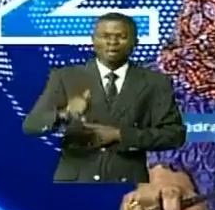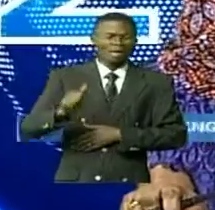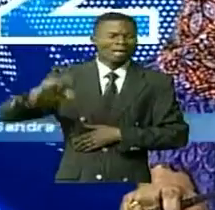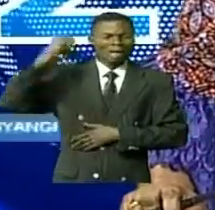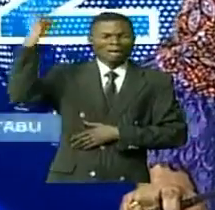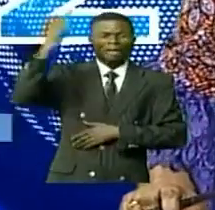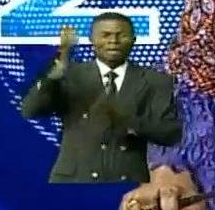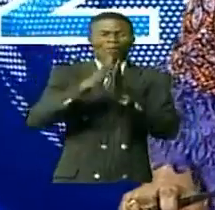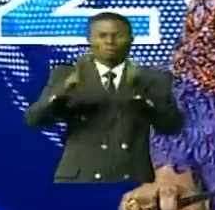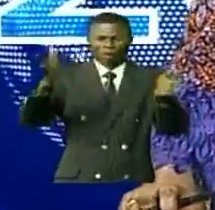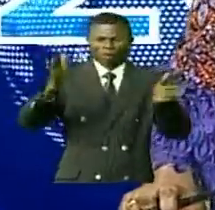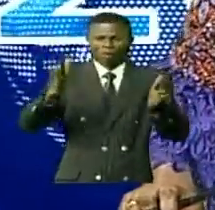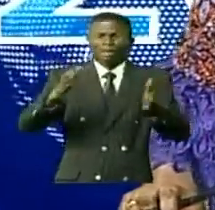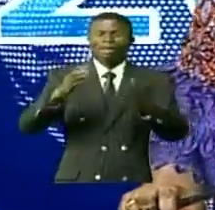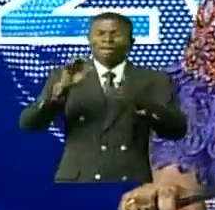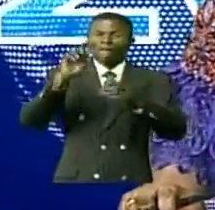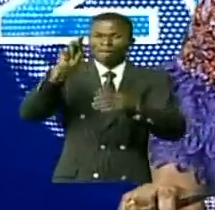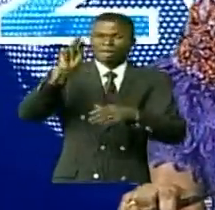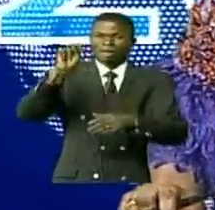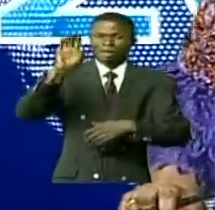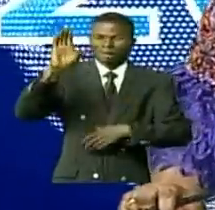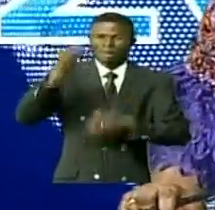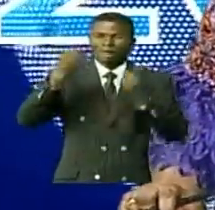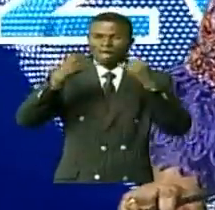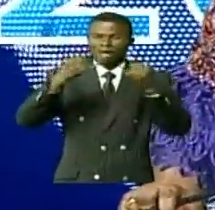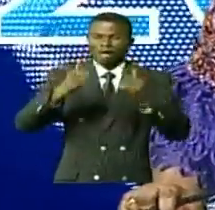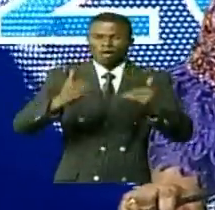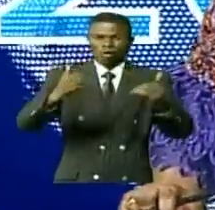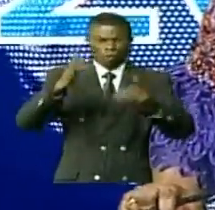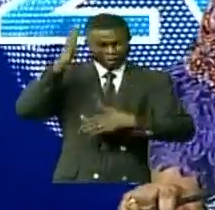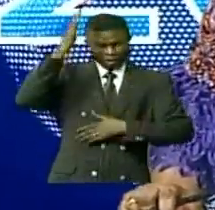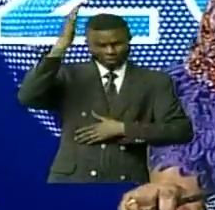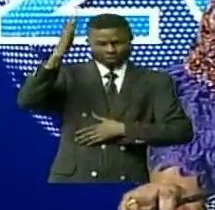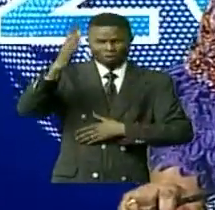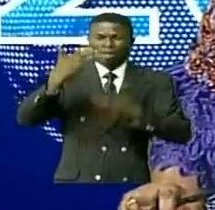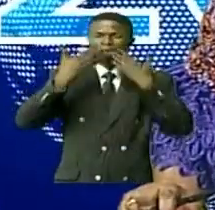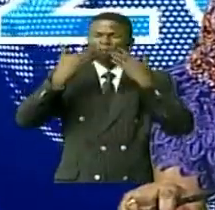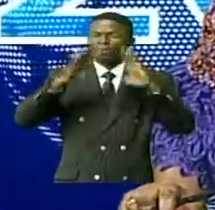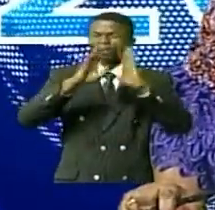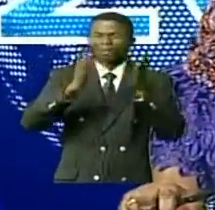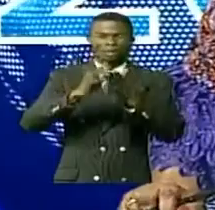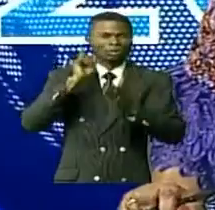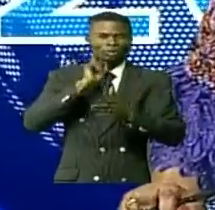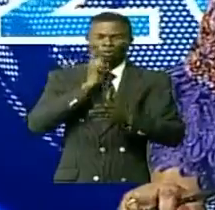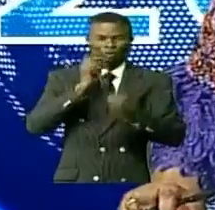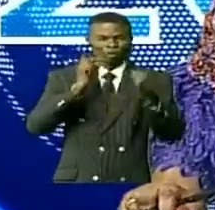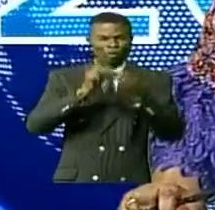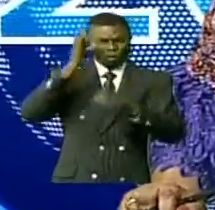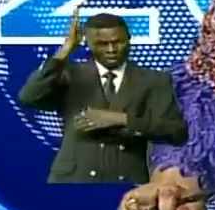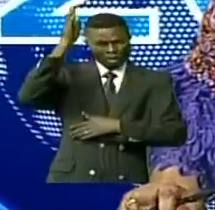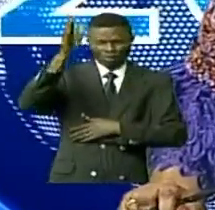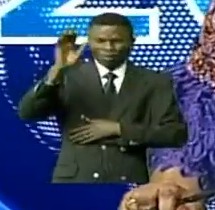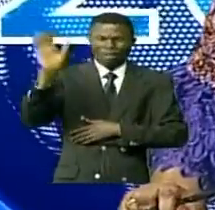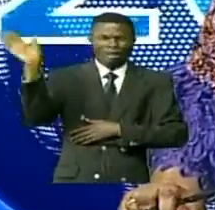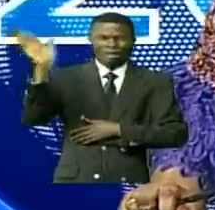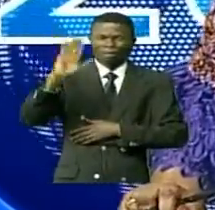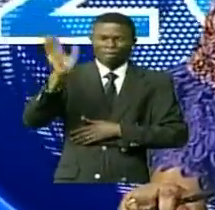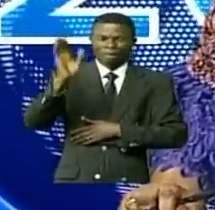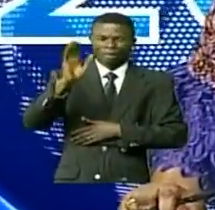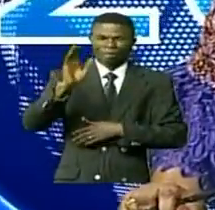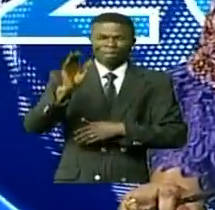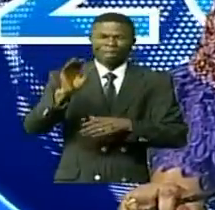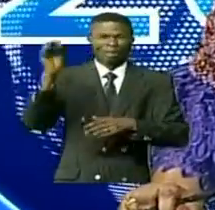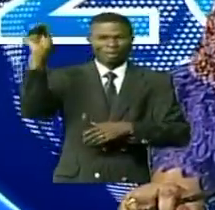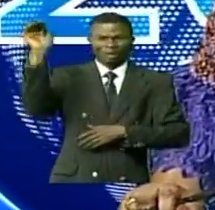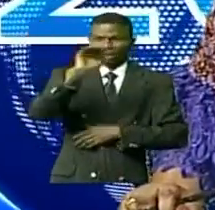sur satellite. Vous êtes sur l'RTNT. L'actualité continue sur nos antennes. Retrouvez à 23h Serge Merlin Mata. Très bon suite de